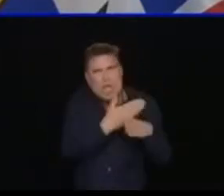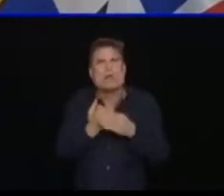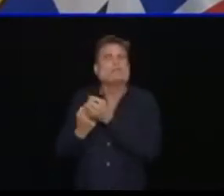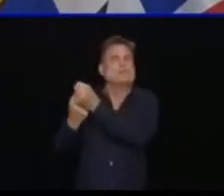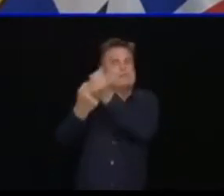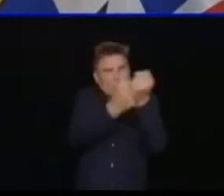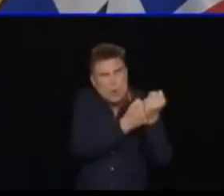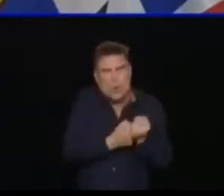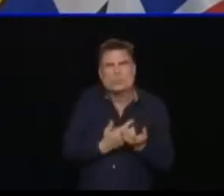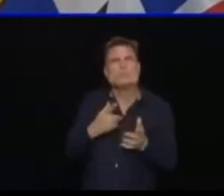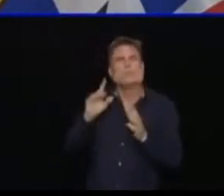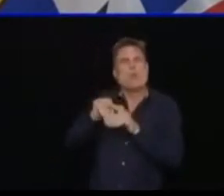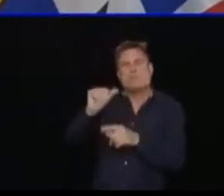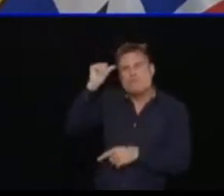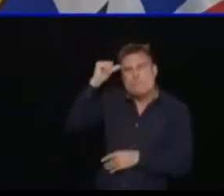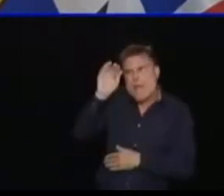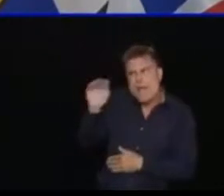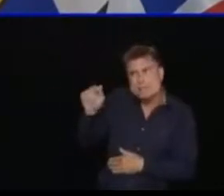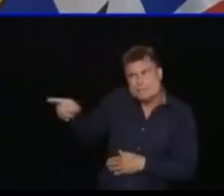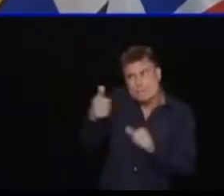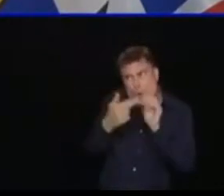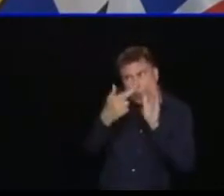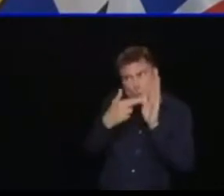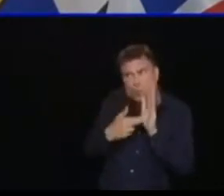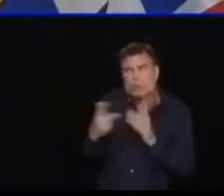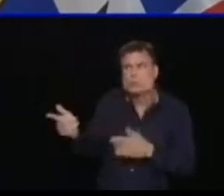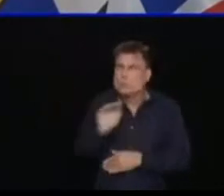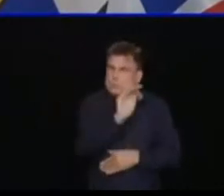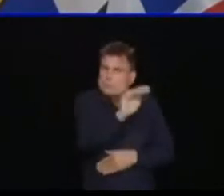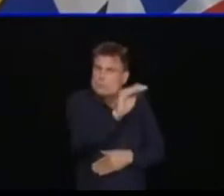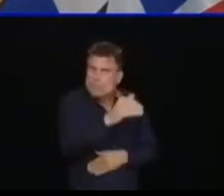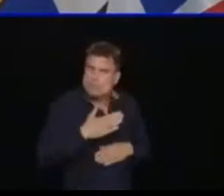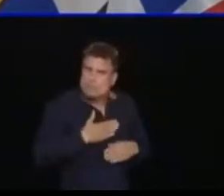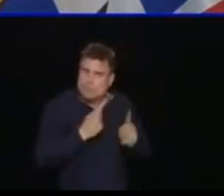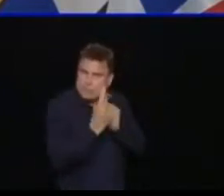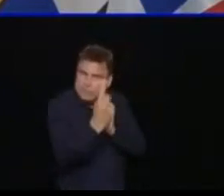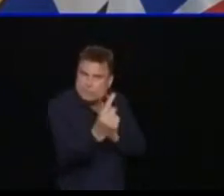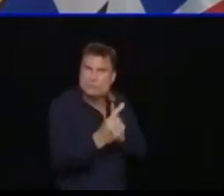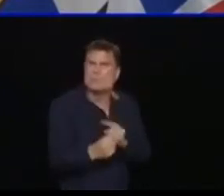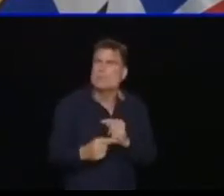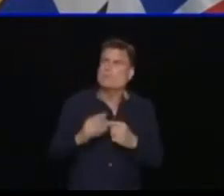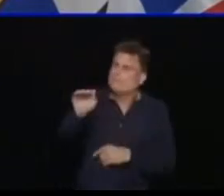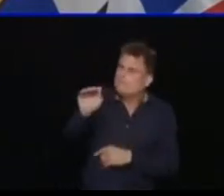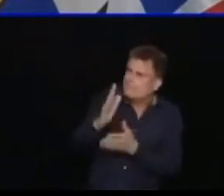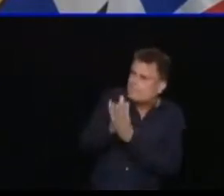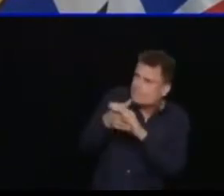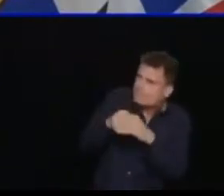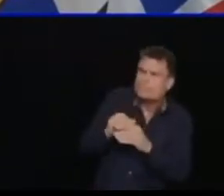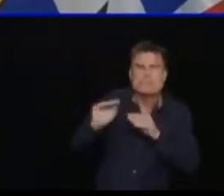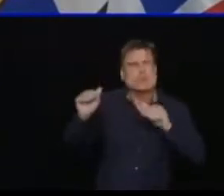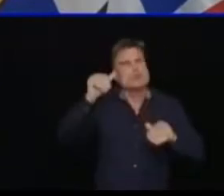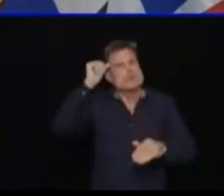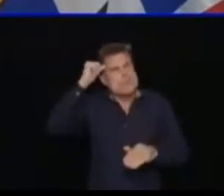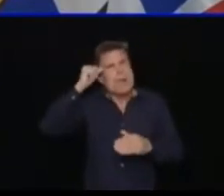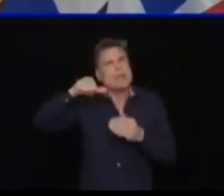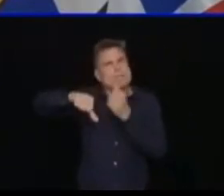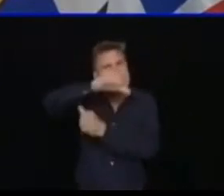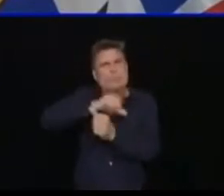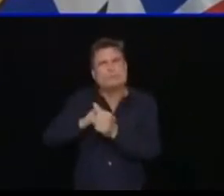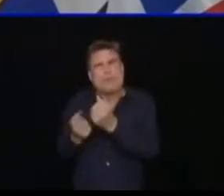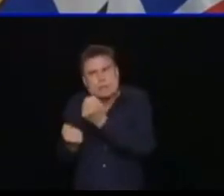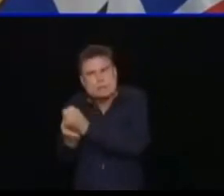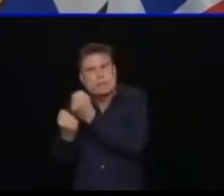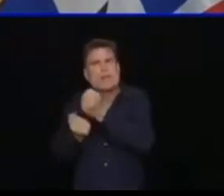can。continue to increase our economic, our travel. 如 But 果 we 我们 need 在 to do 增加我 it 们的经济 safely. 活 And we 动，增 know 加 how 我 to 们的 do 流 that. 通。 We have done that